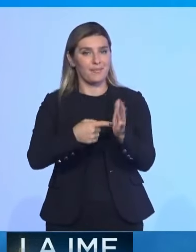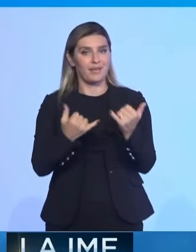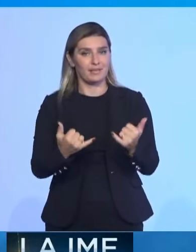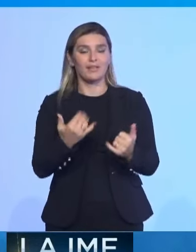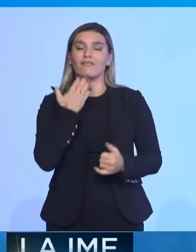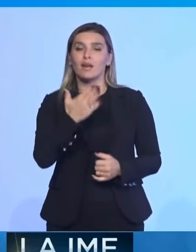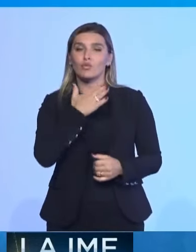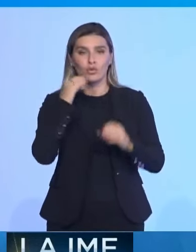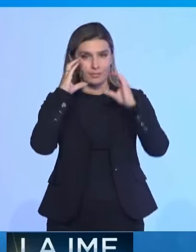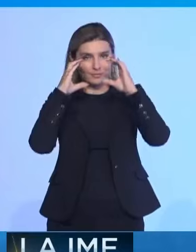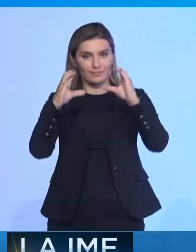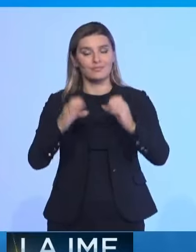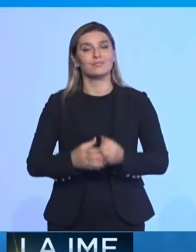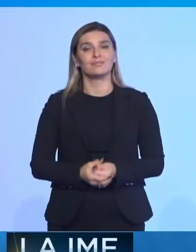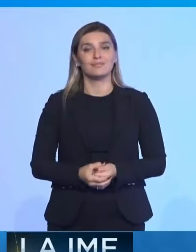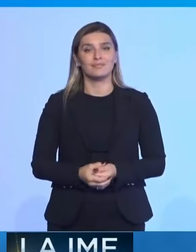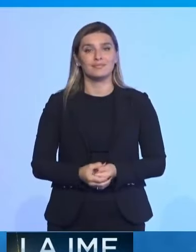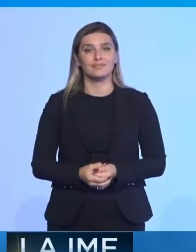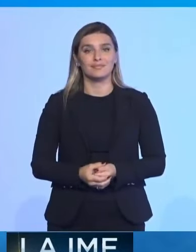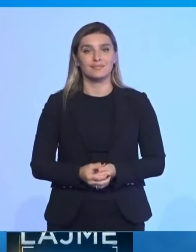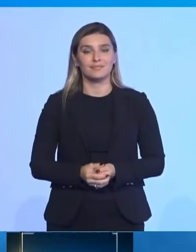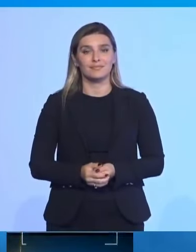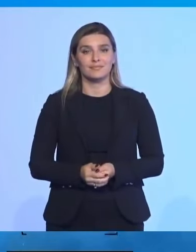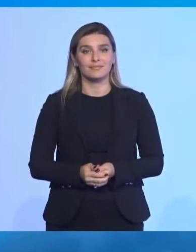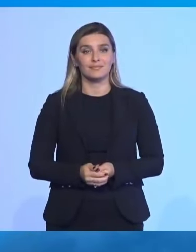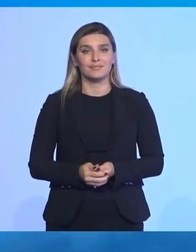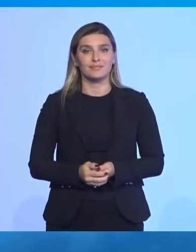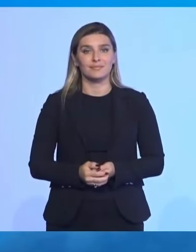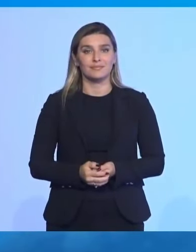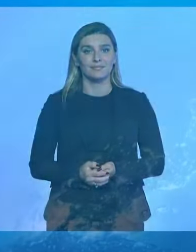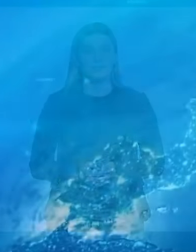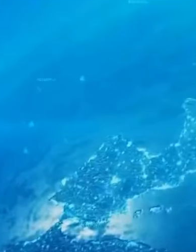e kjo e tëra për këtë edicion informativ, ju falenderojmë për vëmendje, mirupafshim në edicionet e mbrëmjes.